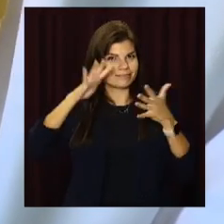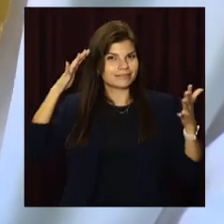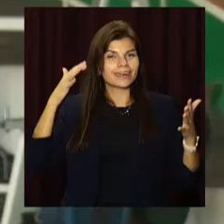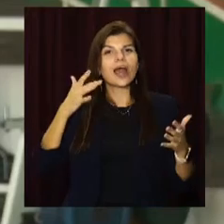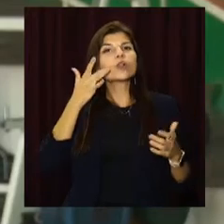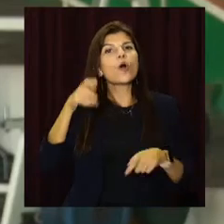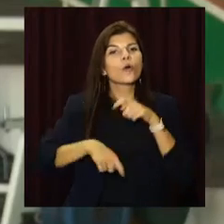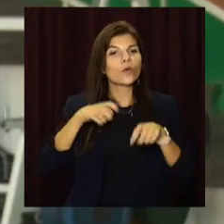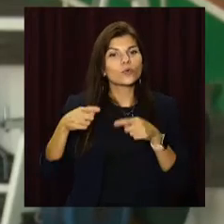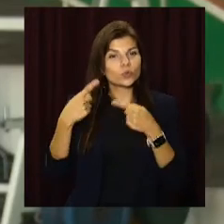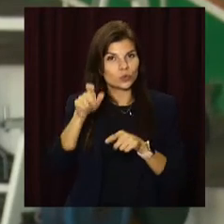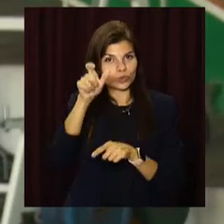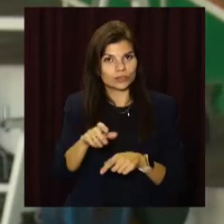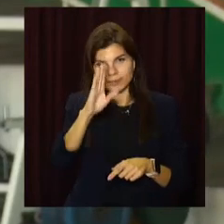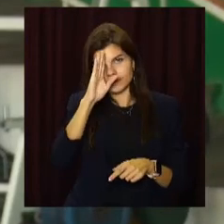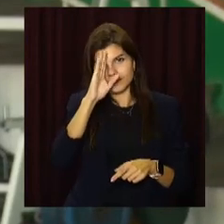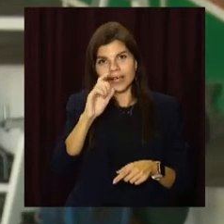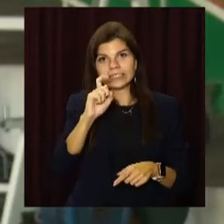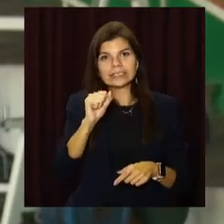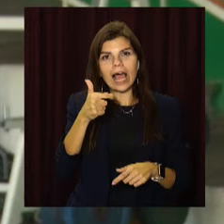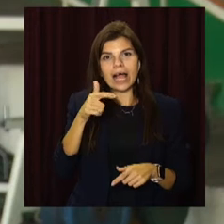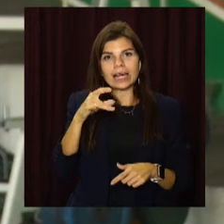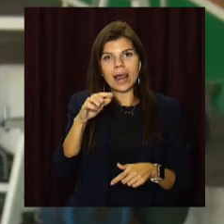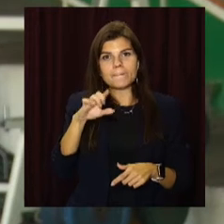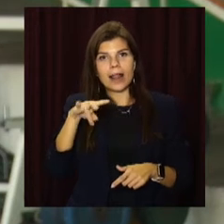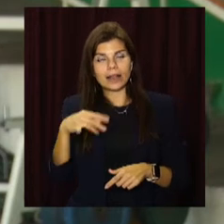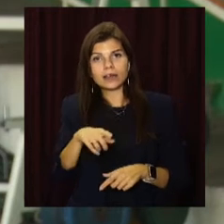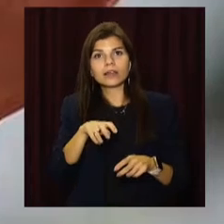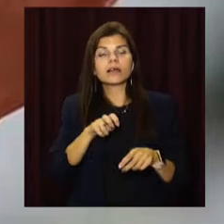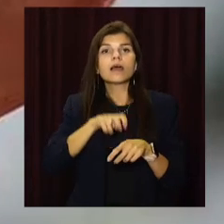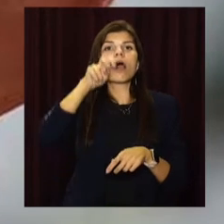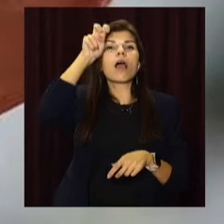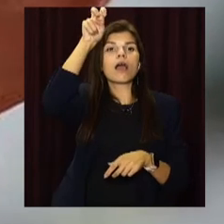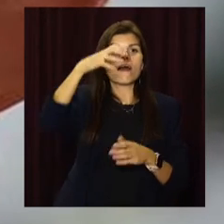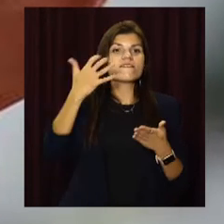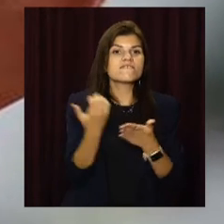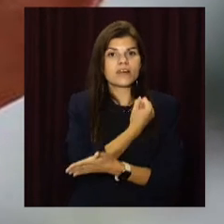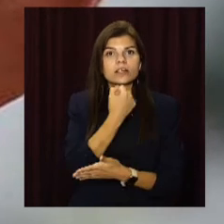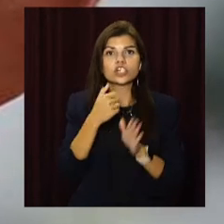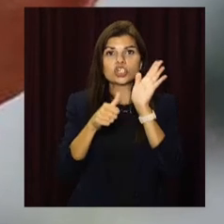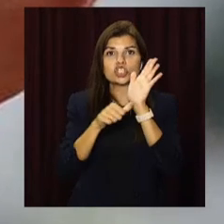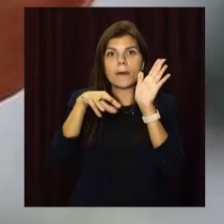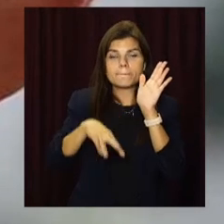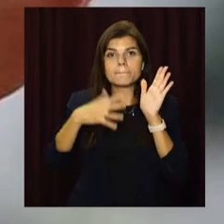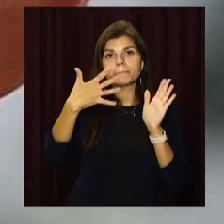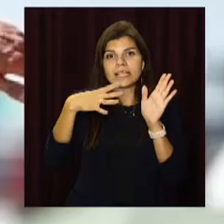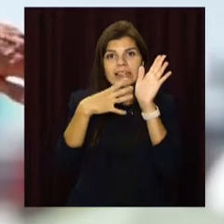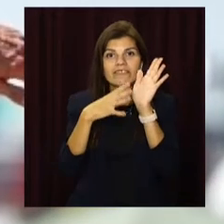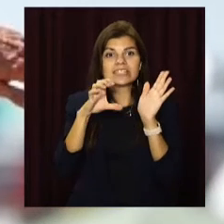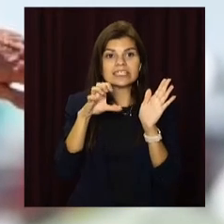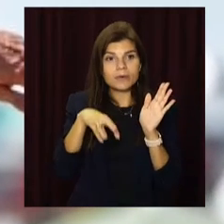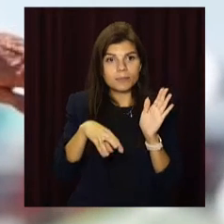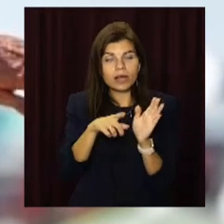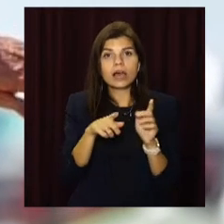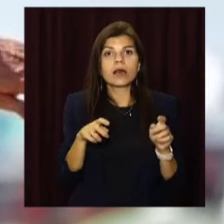іншого легкоатлета-паралімпійця Владислава Загребельного. У стрибках у довжину він виграв із результатом 6 метрів 59